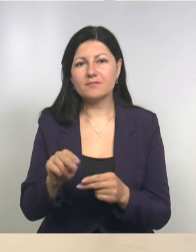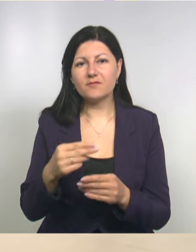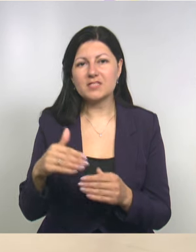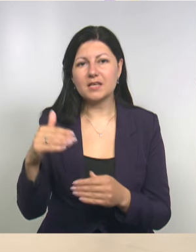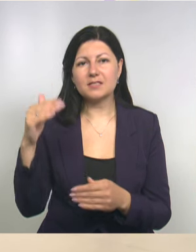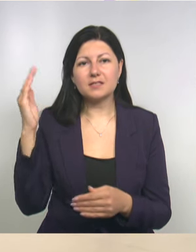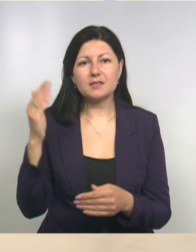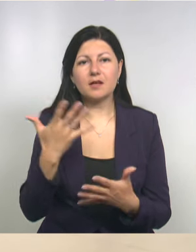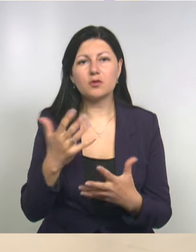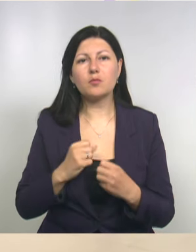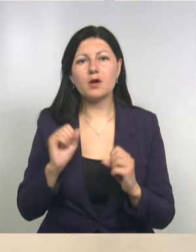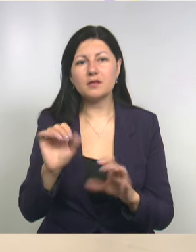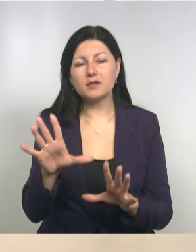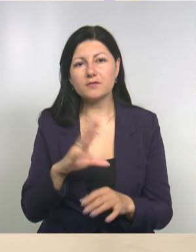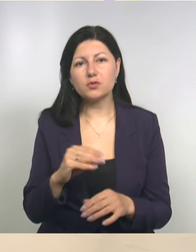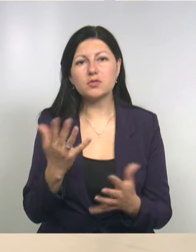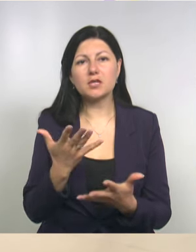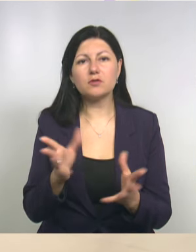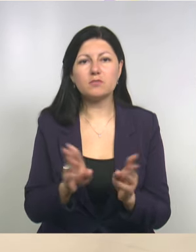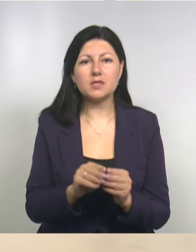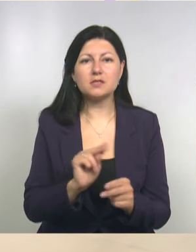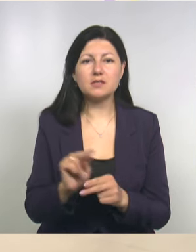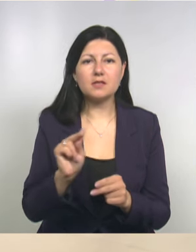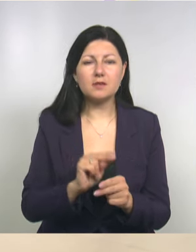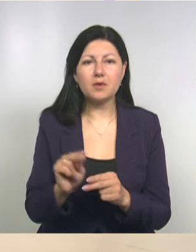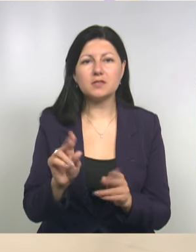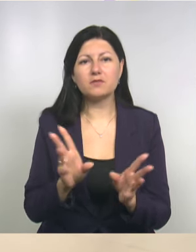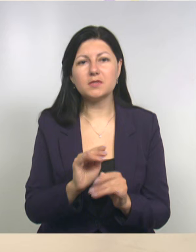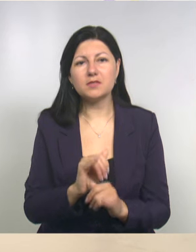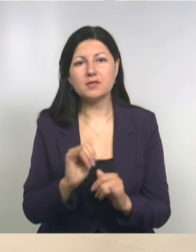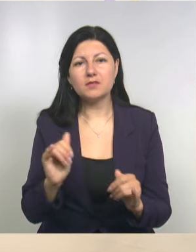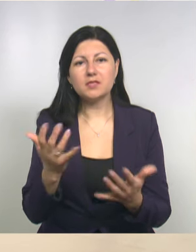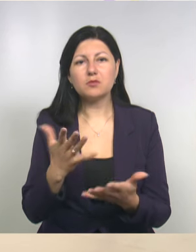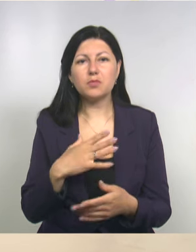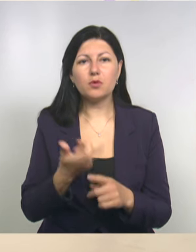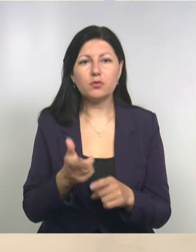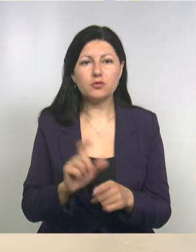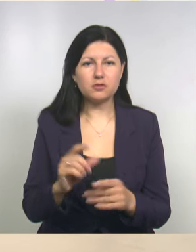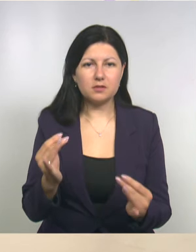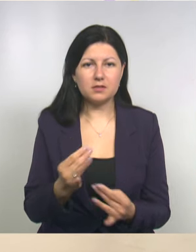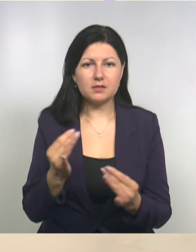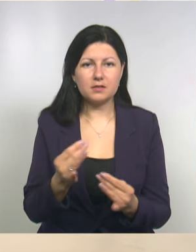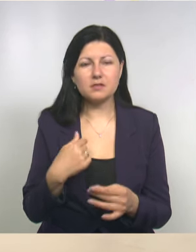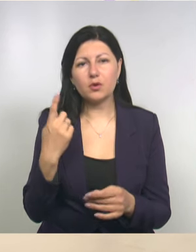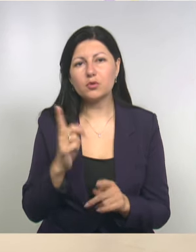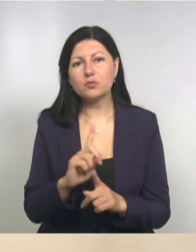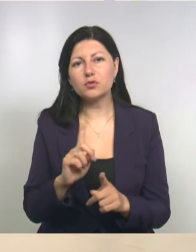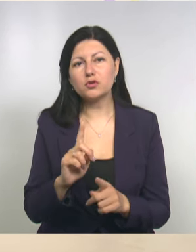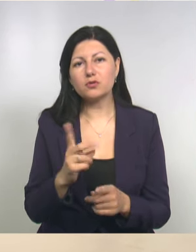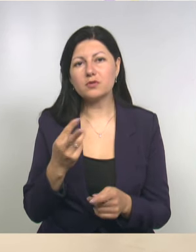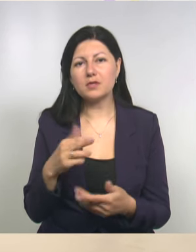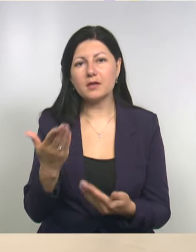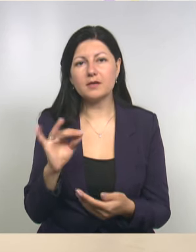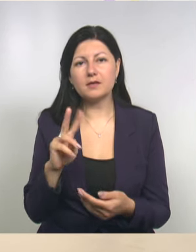отдал все, с которым вместе занимался, вместе развивался, с которым было очень интересно. Вот. И я думаю, что для Ильи